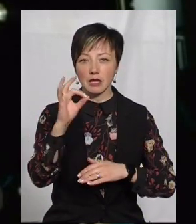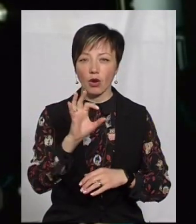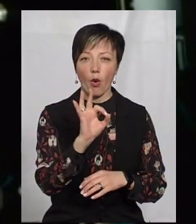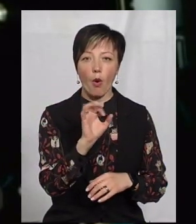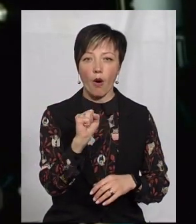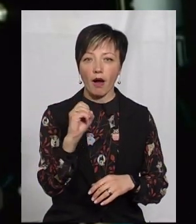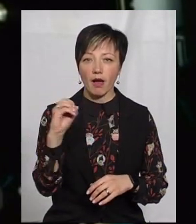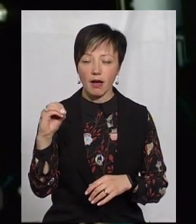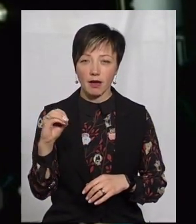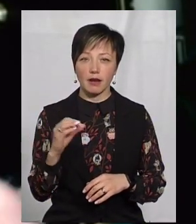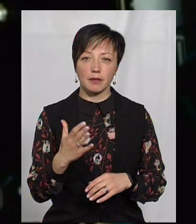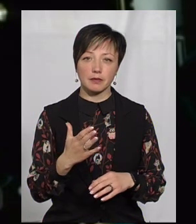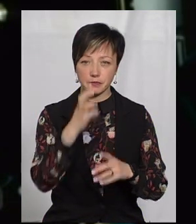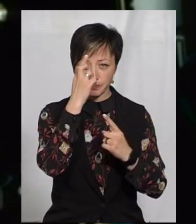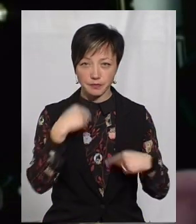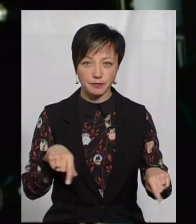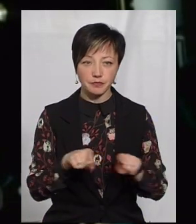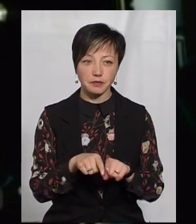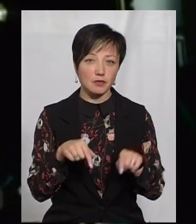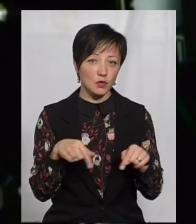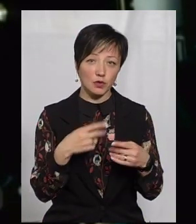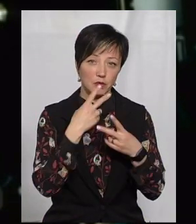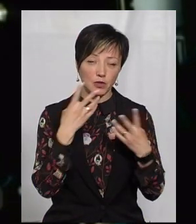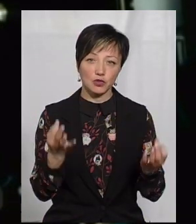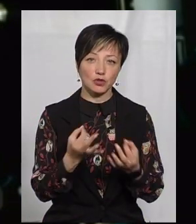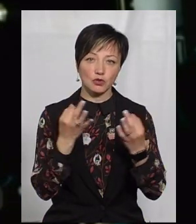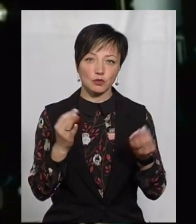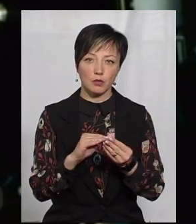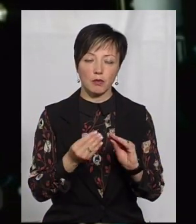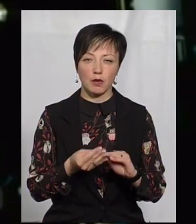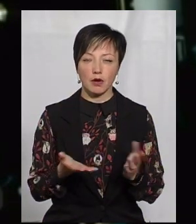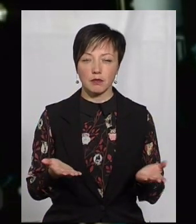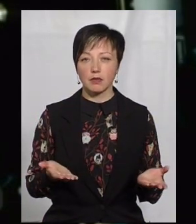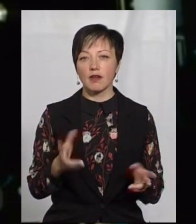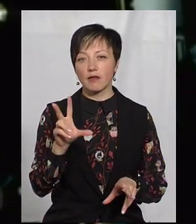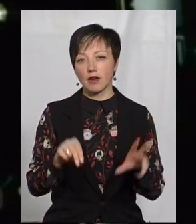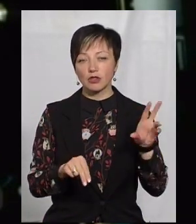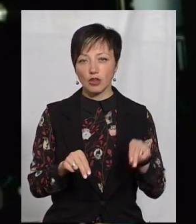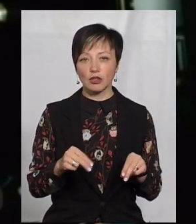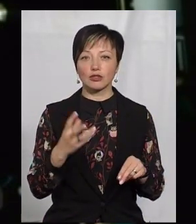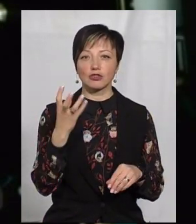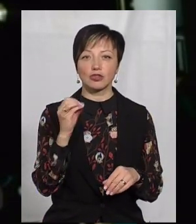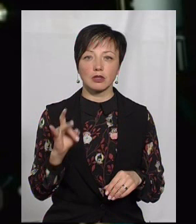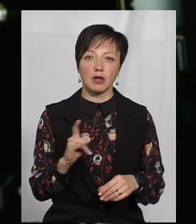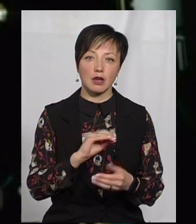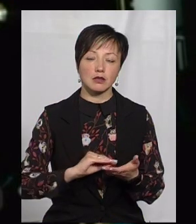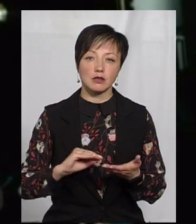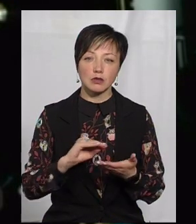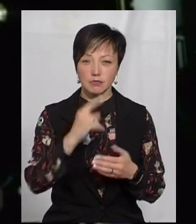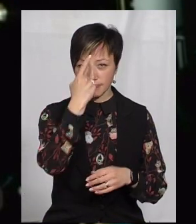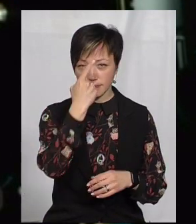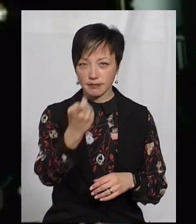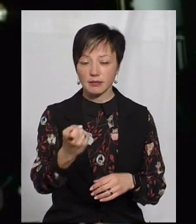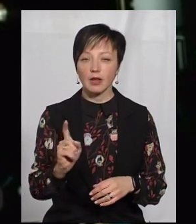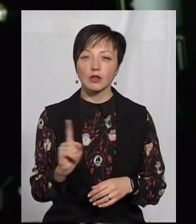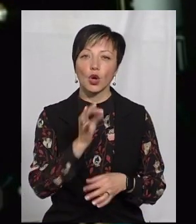Об'єднаних Арабських Еміратів. Я тут не бачу жодних проблем і рахую, ще раз хочу